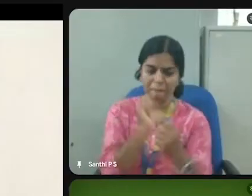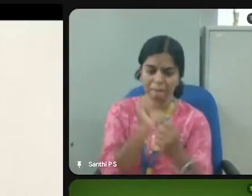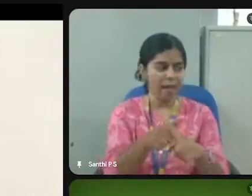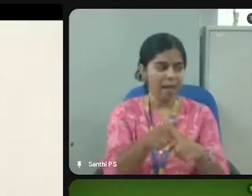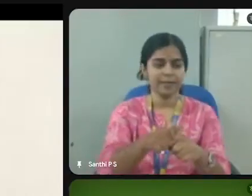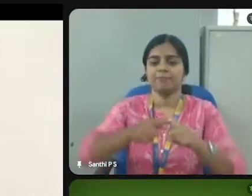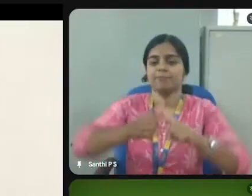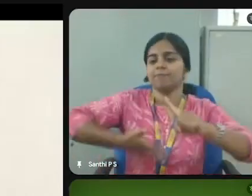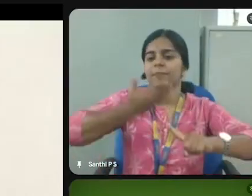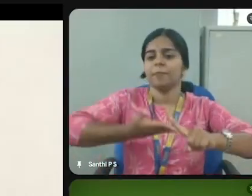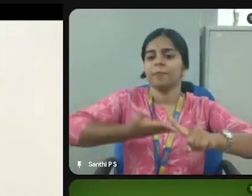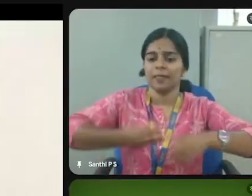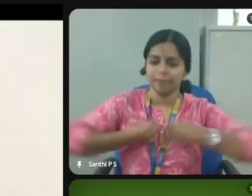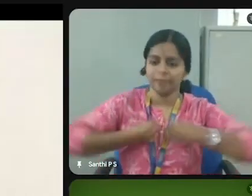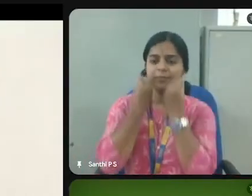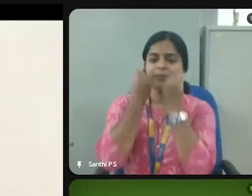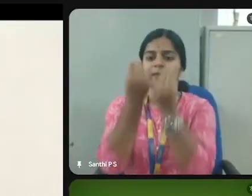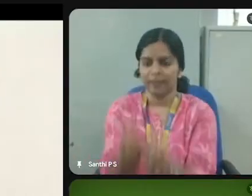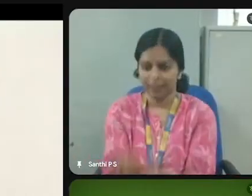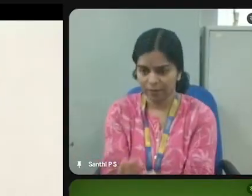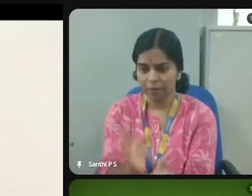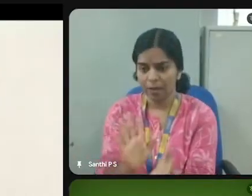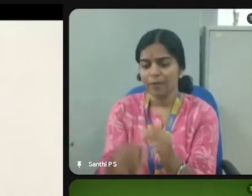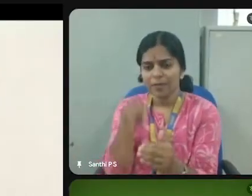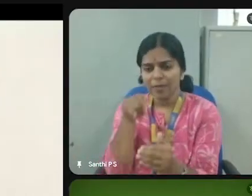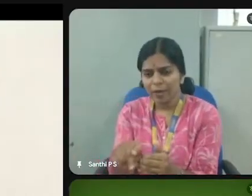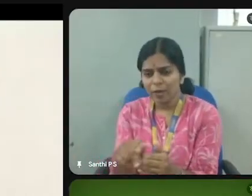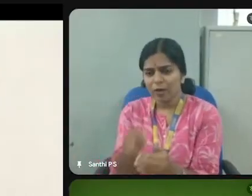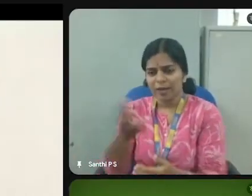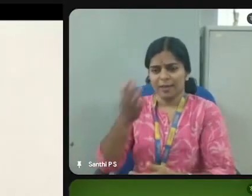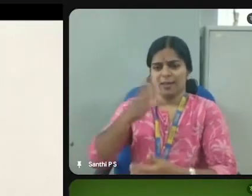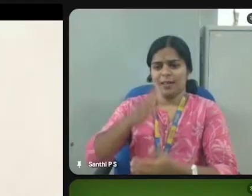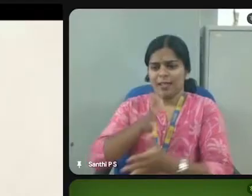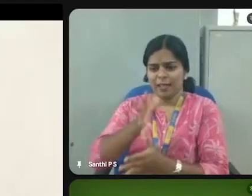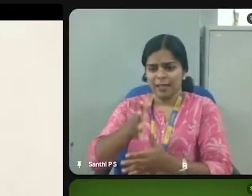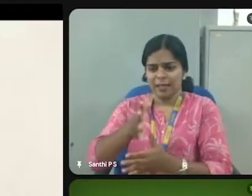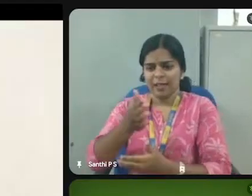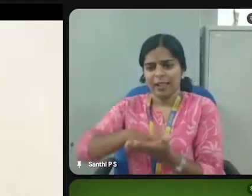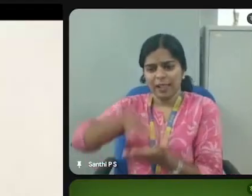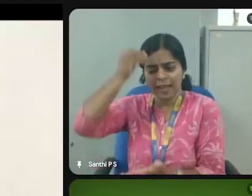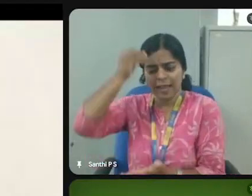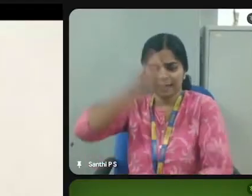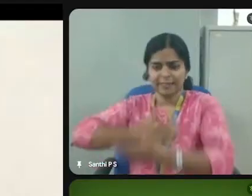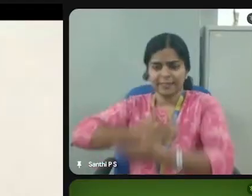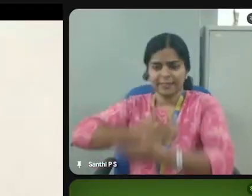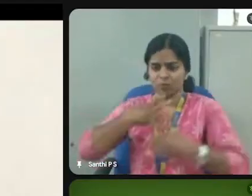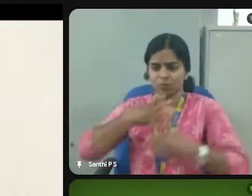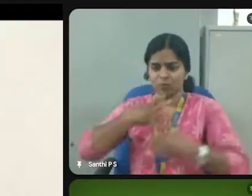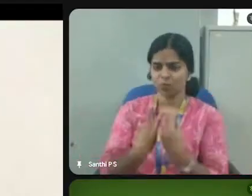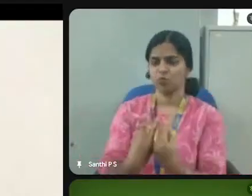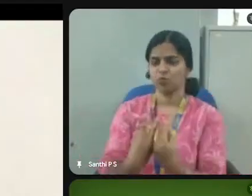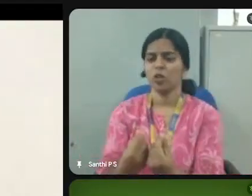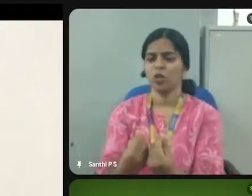അഡാപ്റ്റേഷൻ ട്രെയിനിങ് കൊടുത്താൽ ഒരുവിധം ഒരു പരിധി വരെ അവരെ നമുക്ക് മെയിൻ സ്ട്രീമിലേക്ക് എത്തിക്കാൻ പറ്റും.